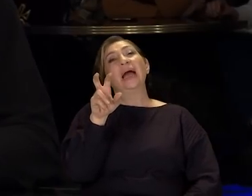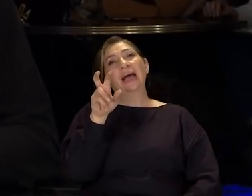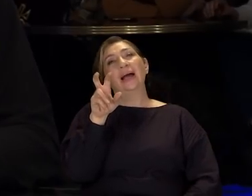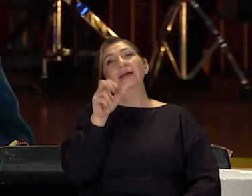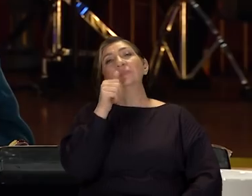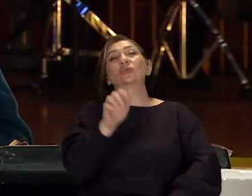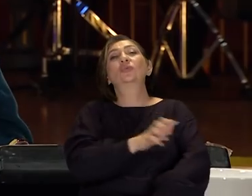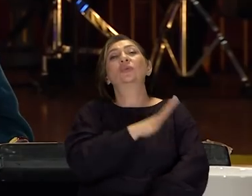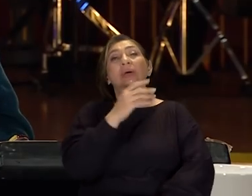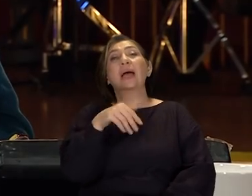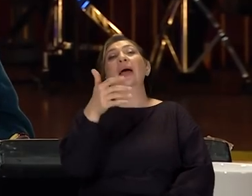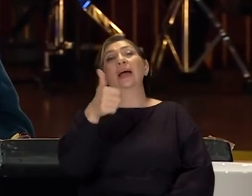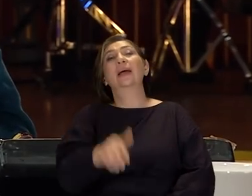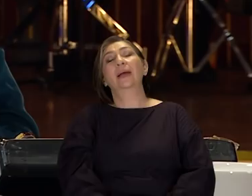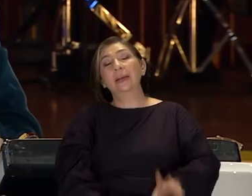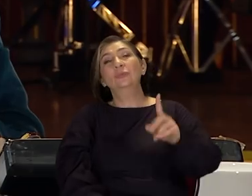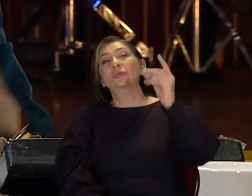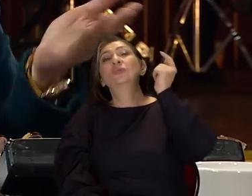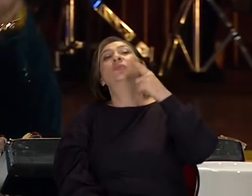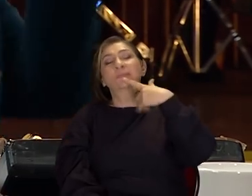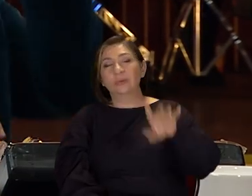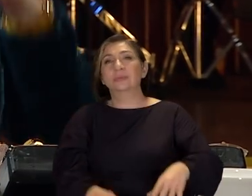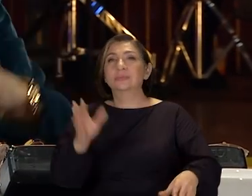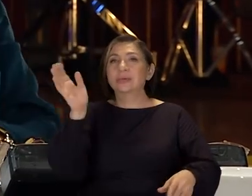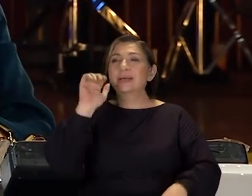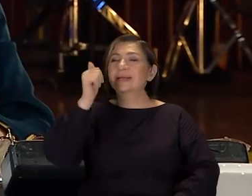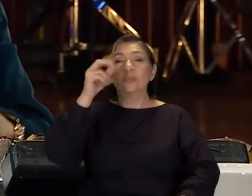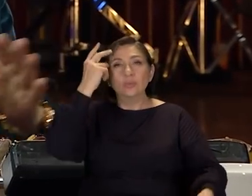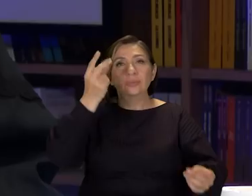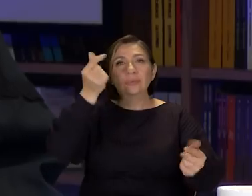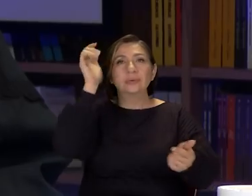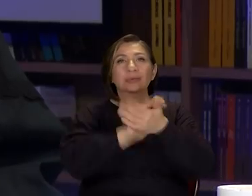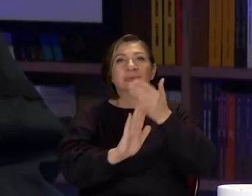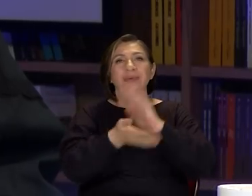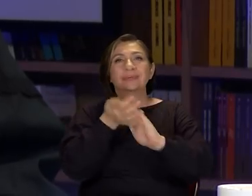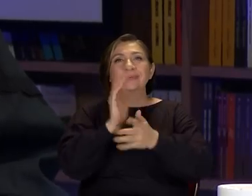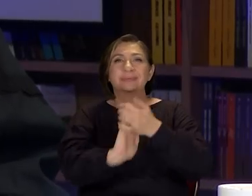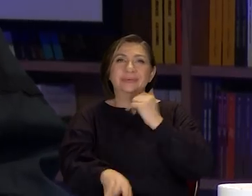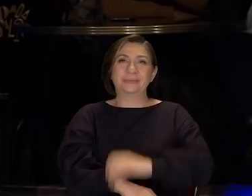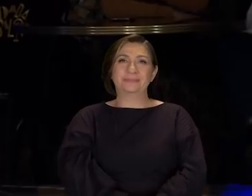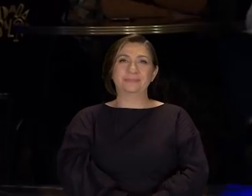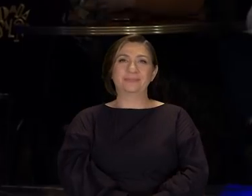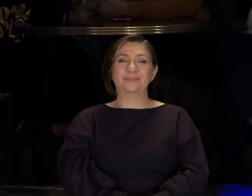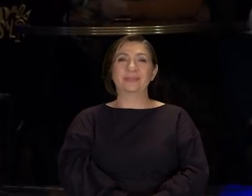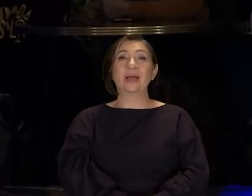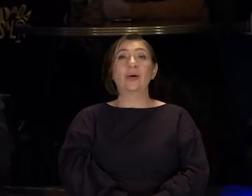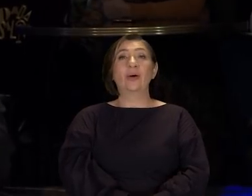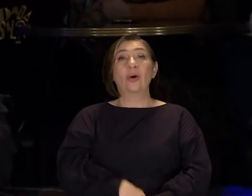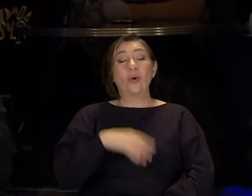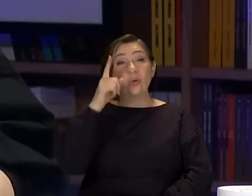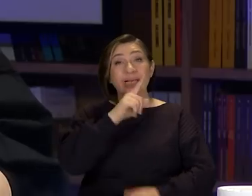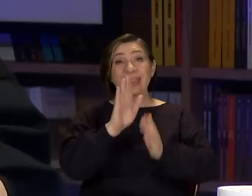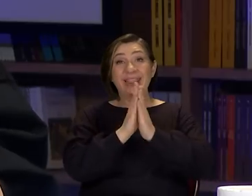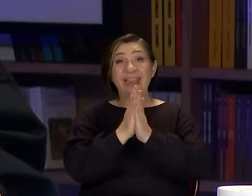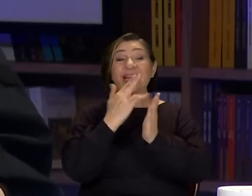hiçbir duygu yok. He, bunu unutmayayım diyor. Unutuyor. 10 saniye sonra unutuyor gidiyor. Onun için kadın